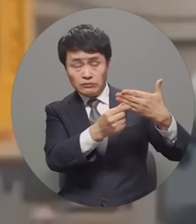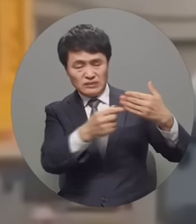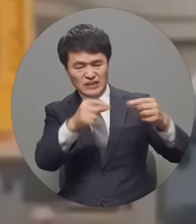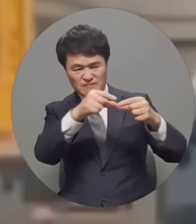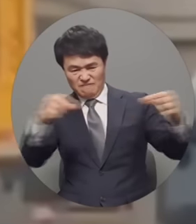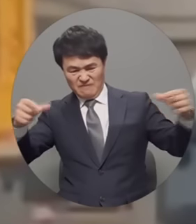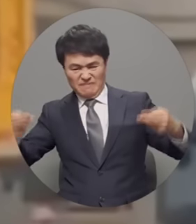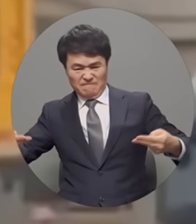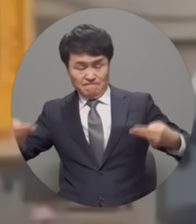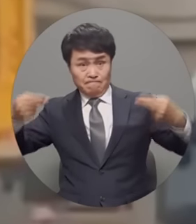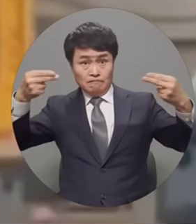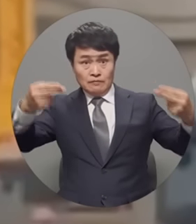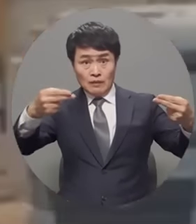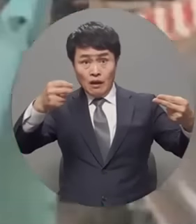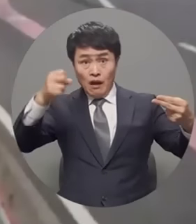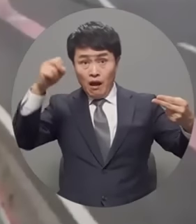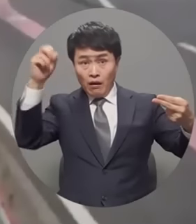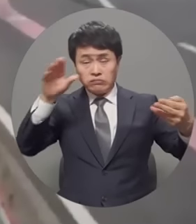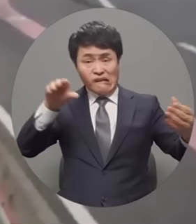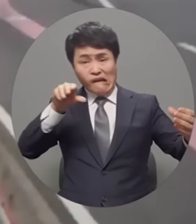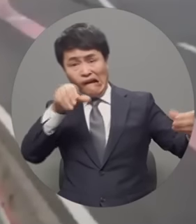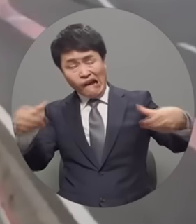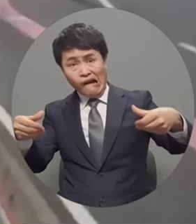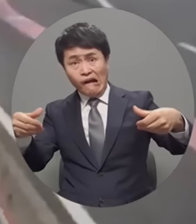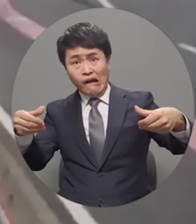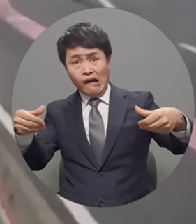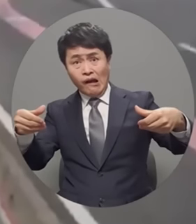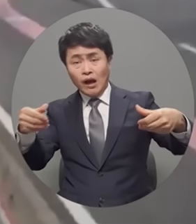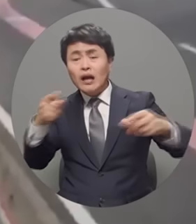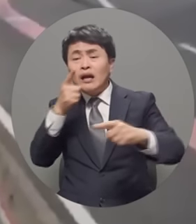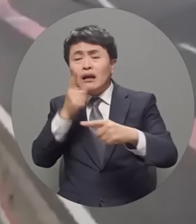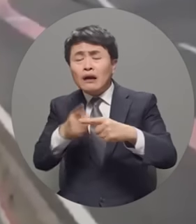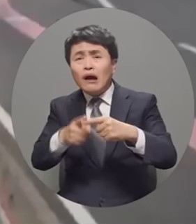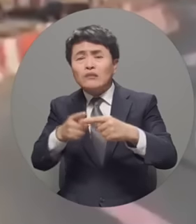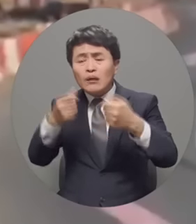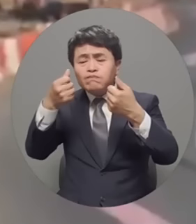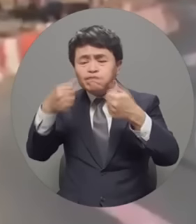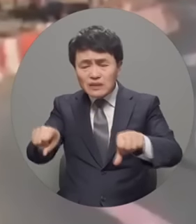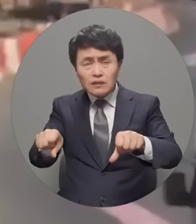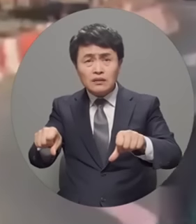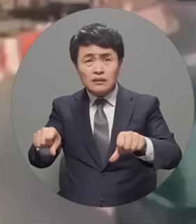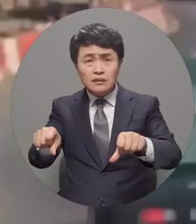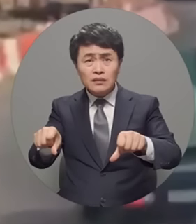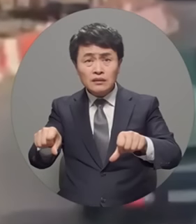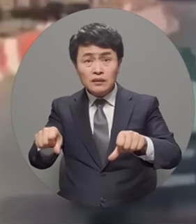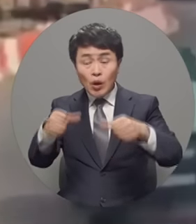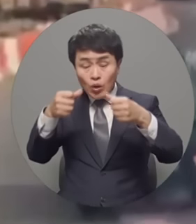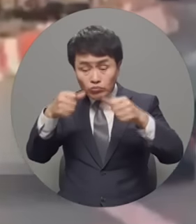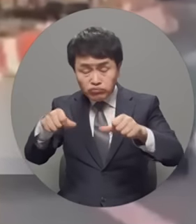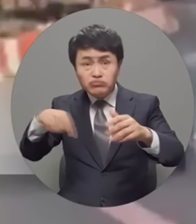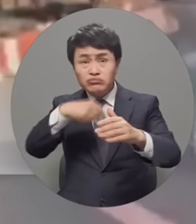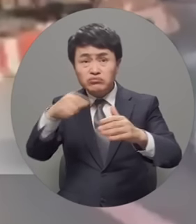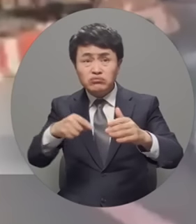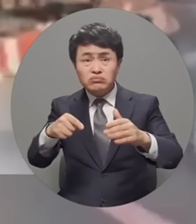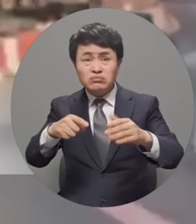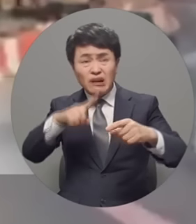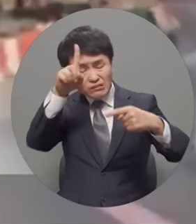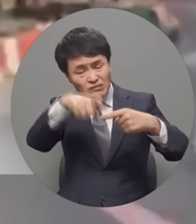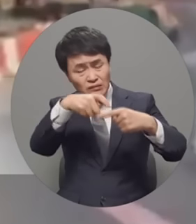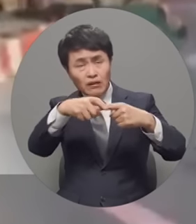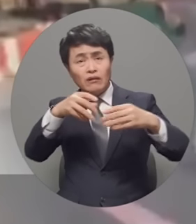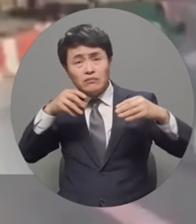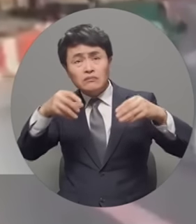찰나 갑자기 구조물이 휘청합니다. 가운데가 부러진 겁니다. 부러진 구조물이 와이어에 매달린 채